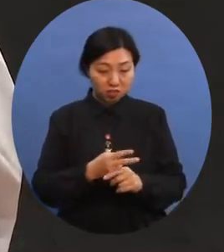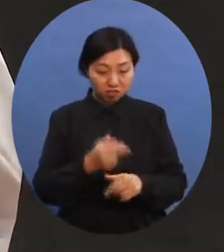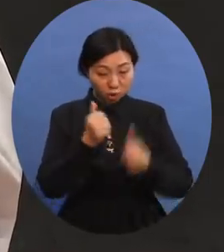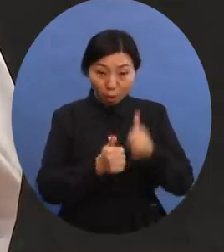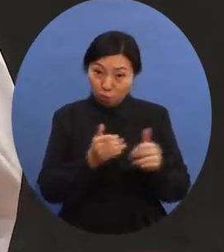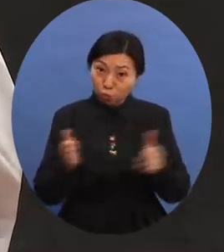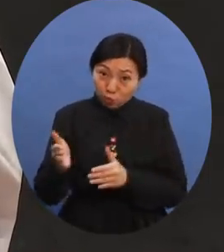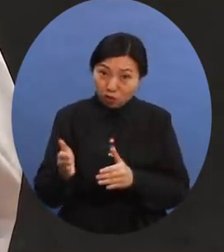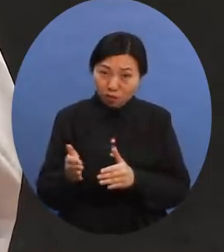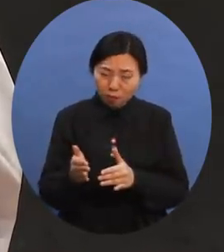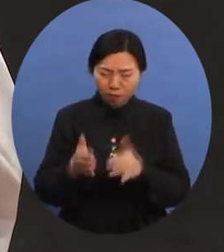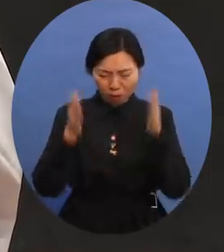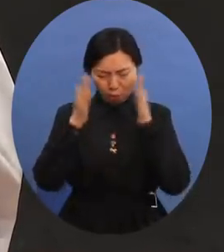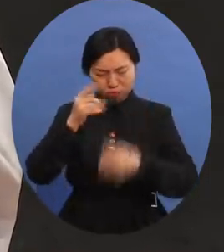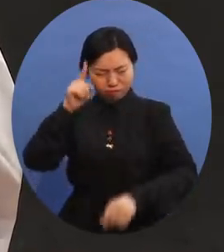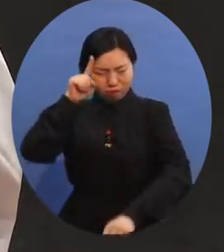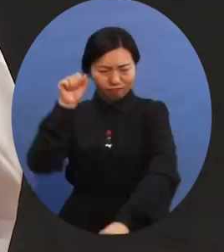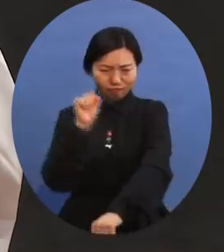돼.